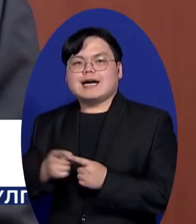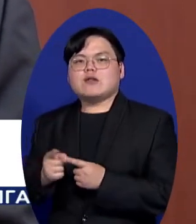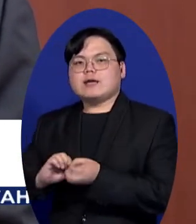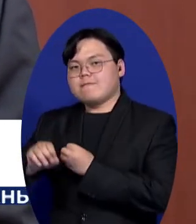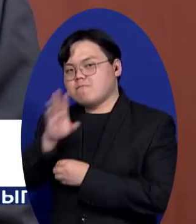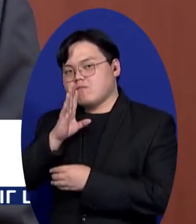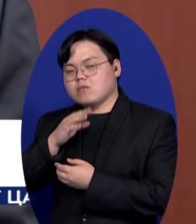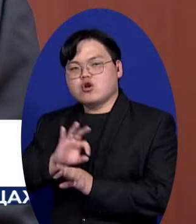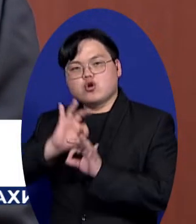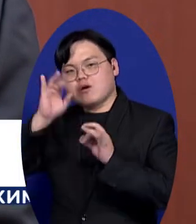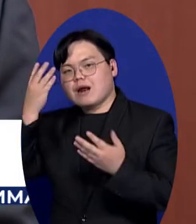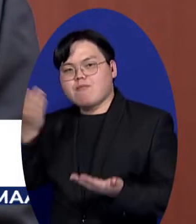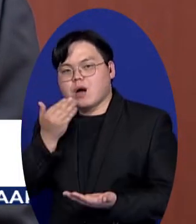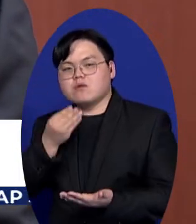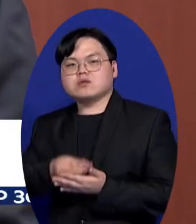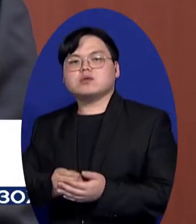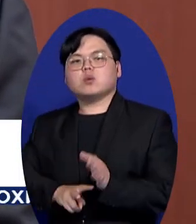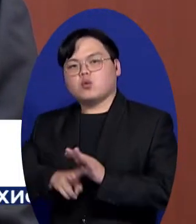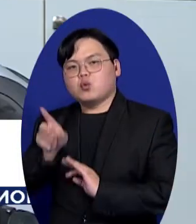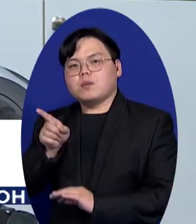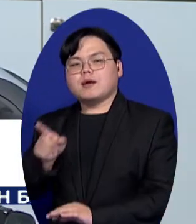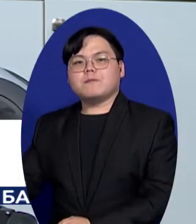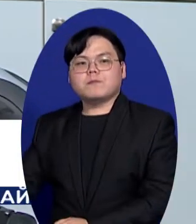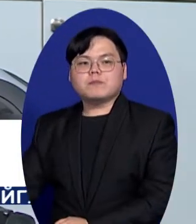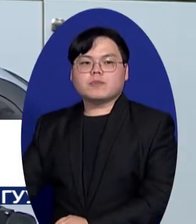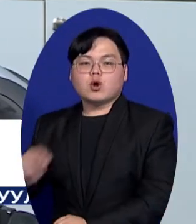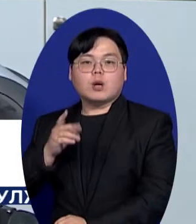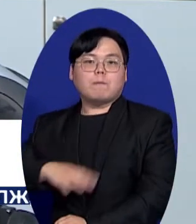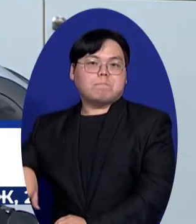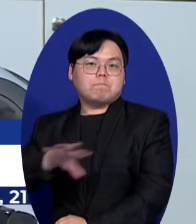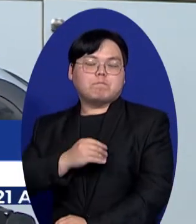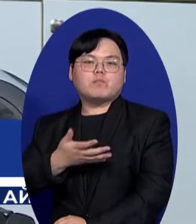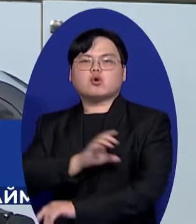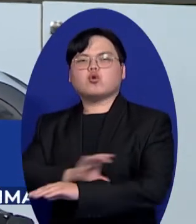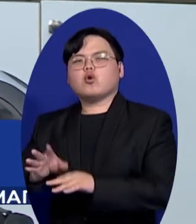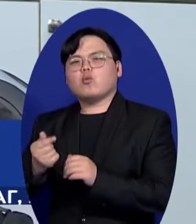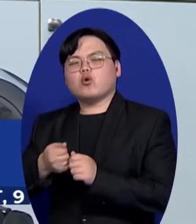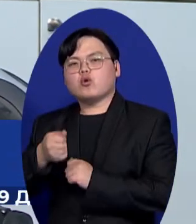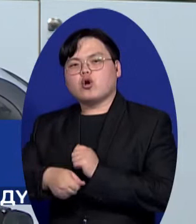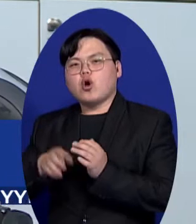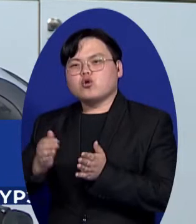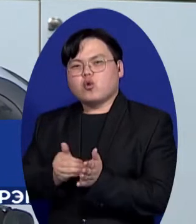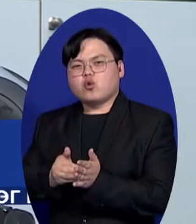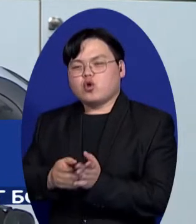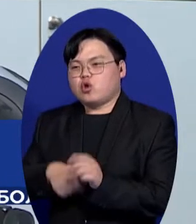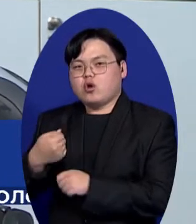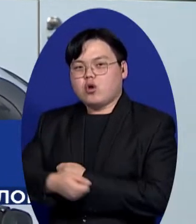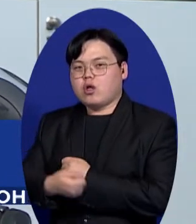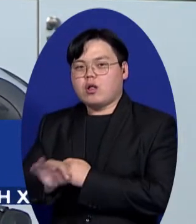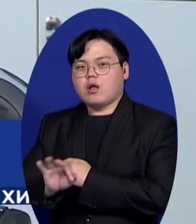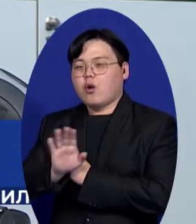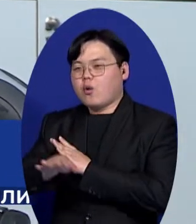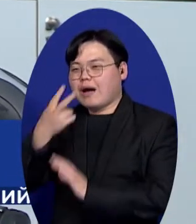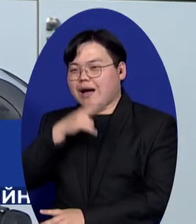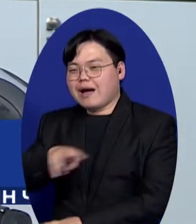одоо өөр одоо арахгүй бол чиглэж байна л гэсэн үг. Өнөөдрийн байдлаар ингээд сургалтын төлбөрийнхөө үлдэгдлийг тийм ээ төлөөгүй хүүхдүүдэд харахад манайх